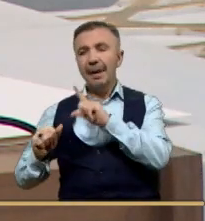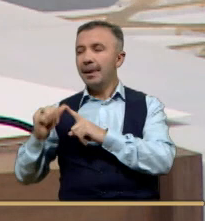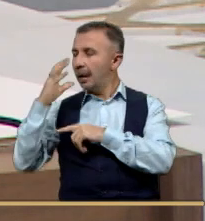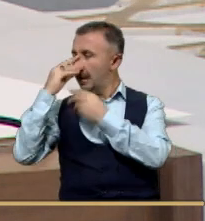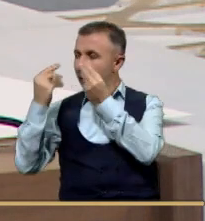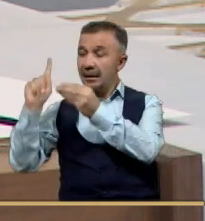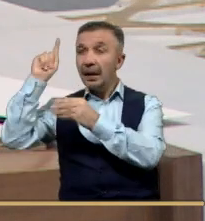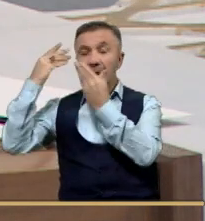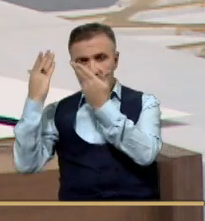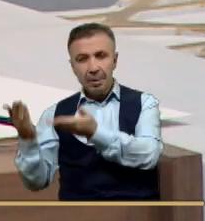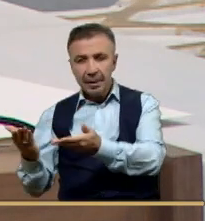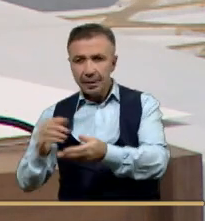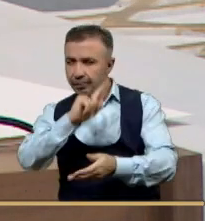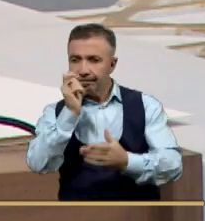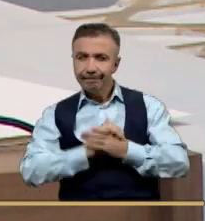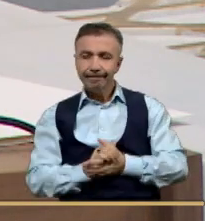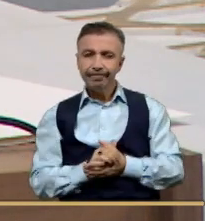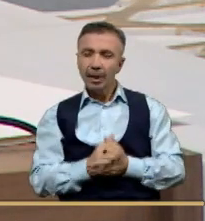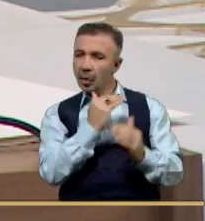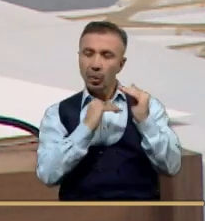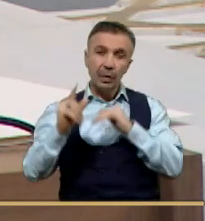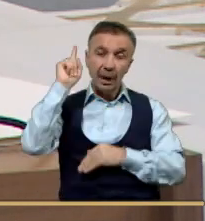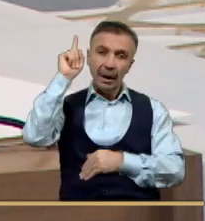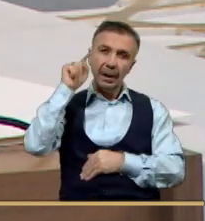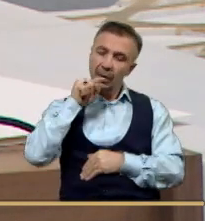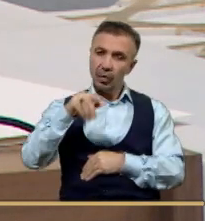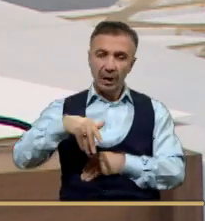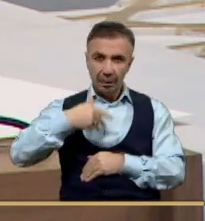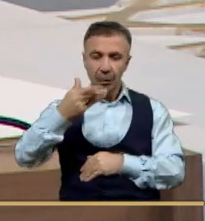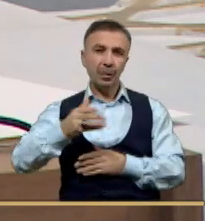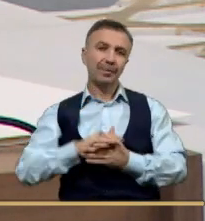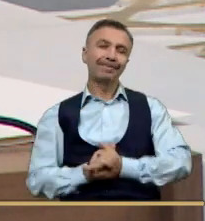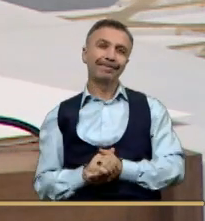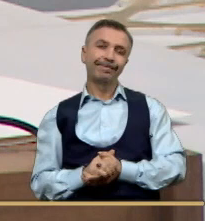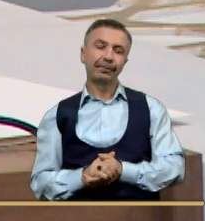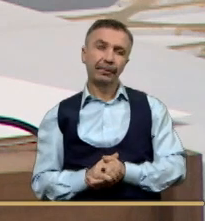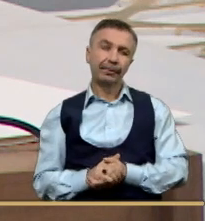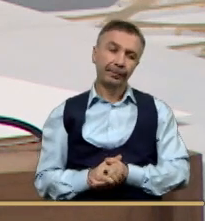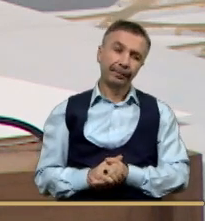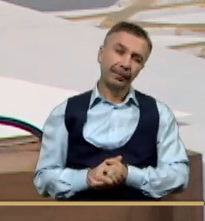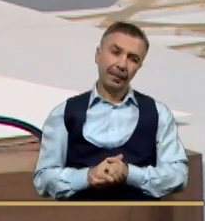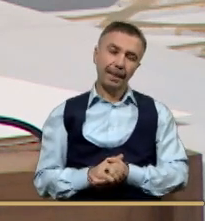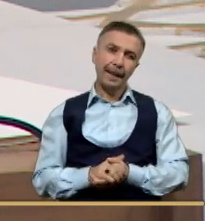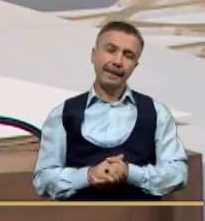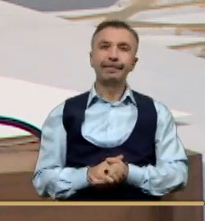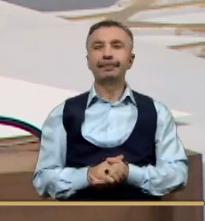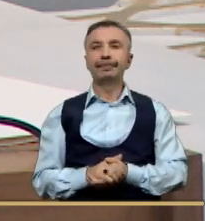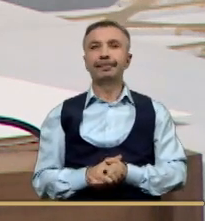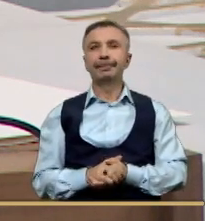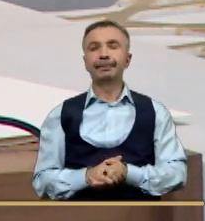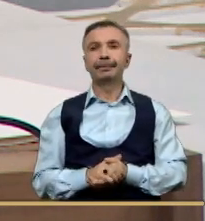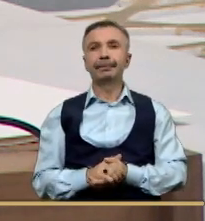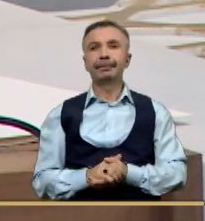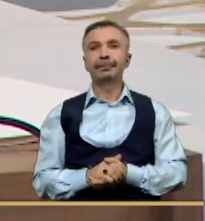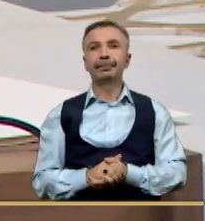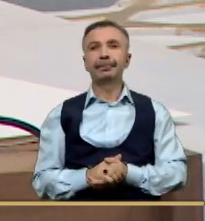Bunu Cenab-ı Hak şöyle izah ediyor. قال اِنَّمَا يَتَقَبَّلُ